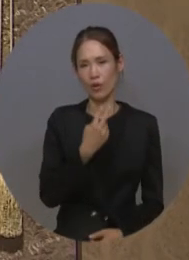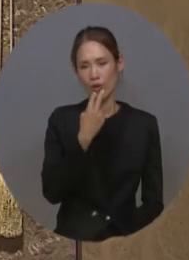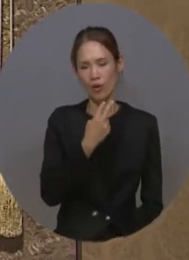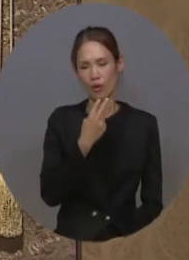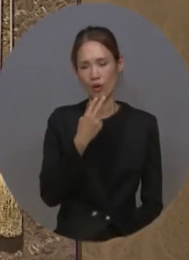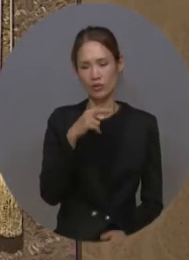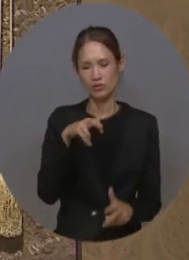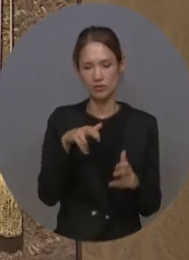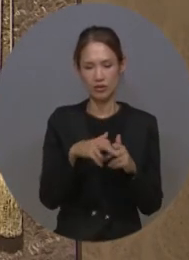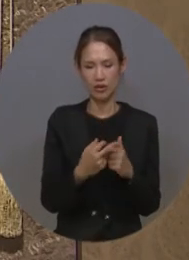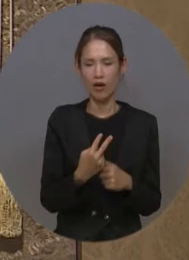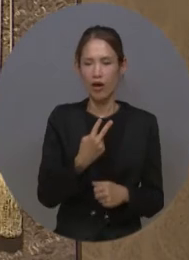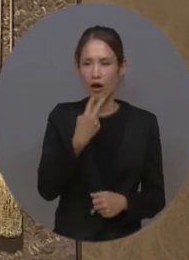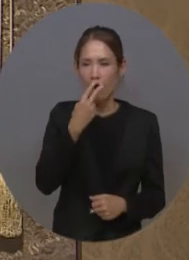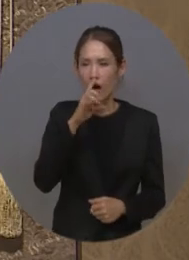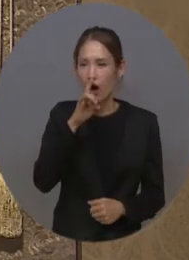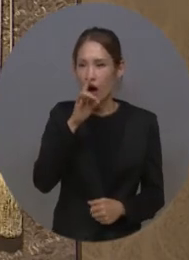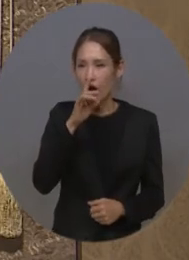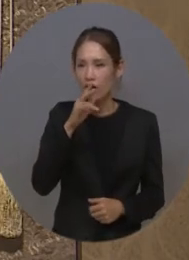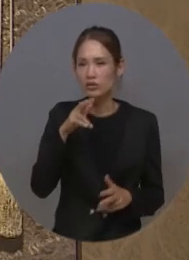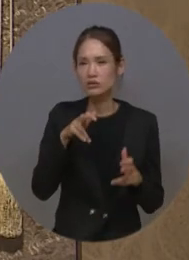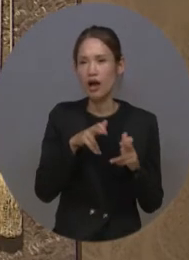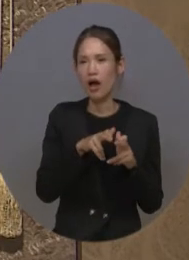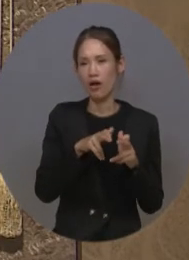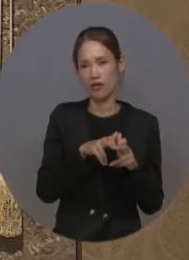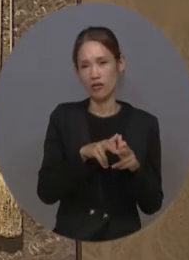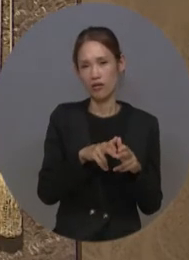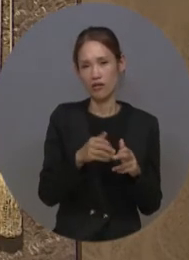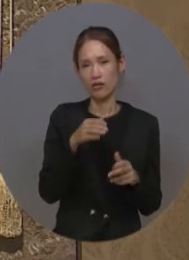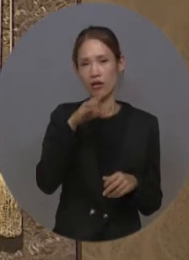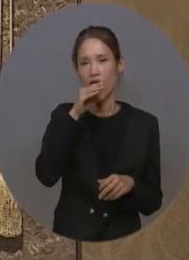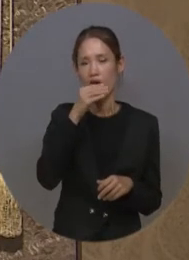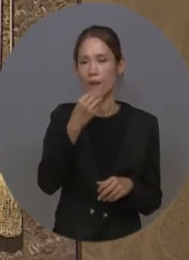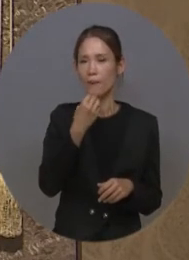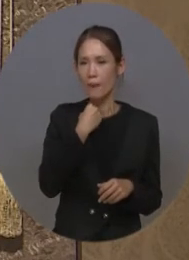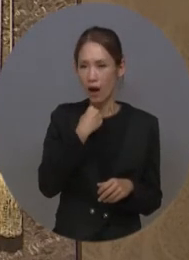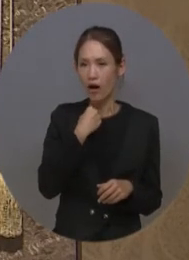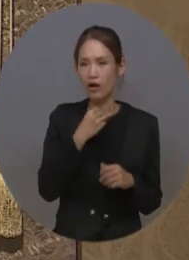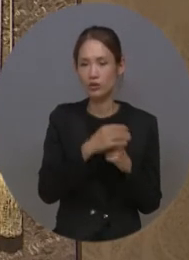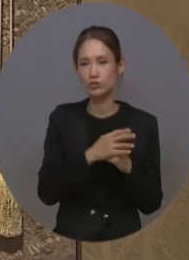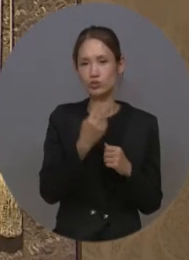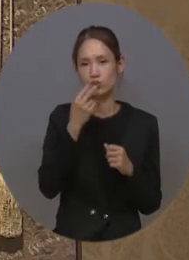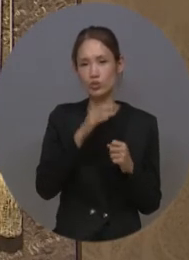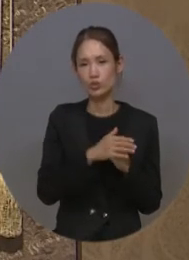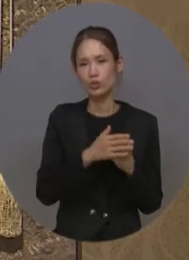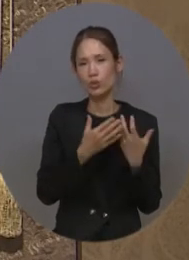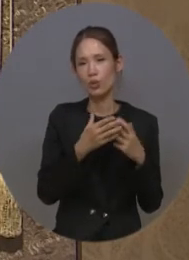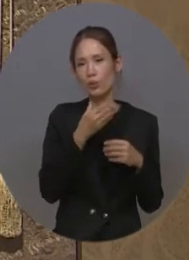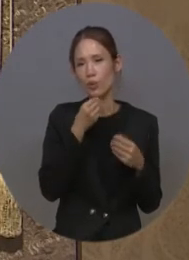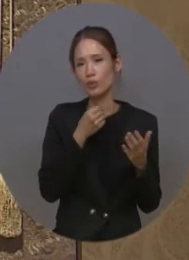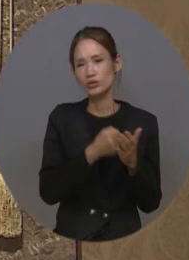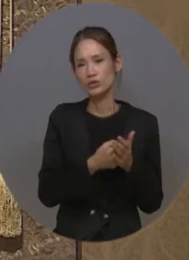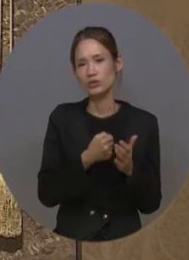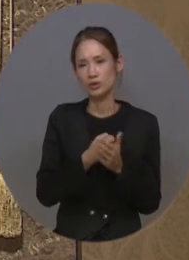네. 혀가 막아서 기도를 숨을 못 쉬게 하는 이것도 복지용품으로 지금 지정이